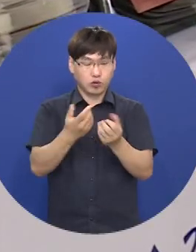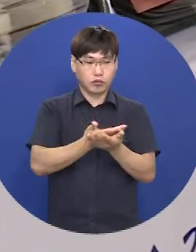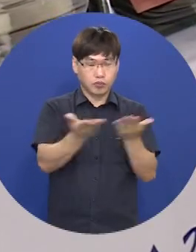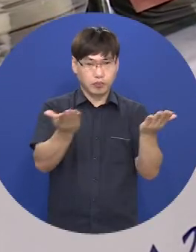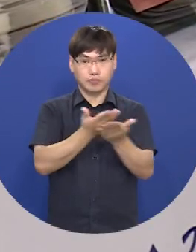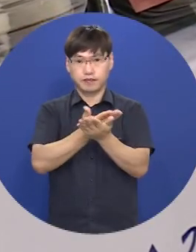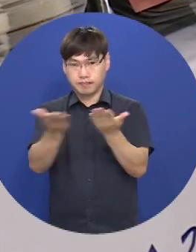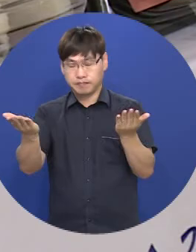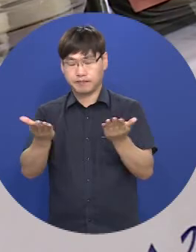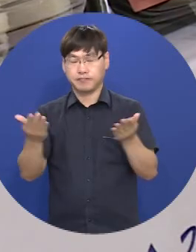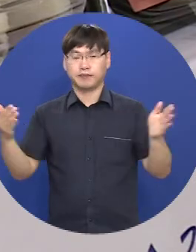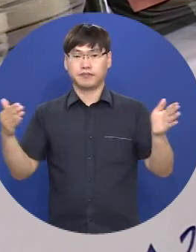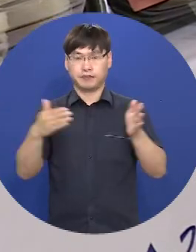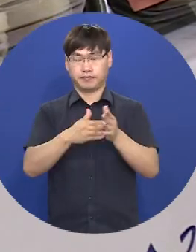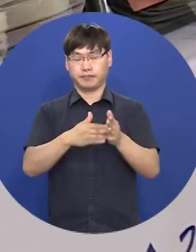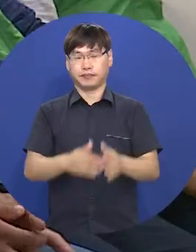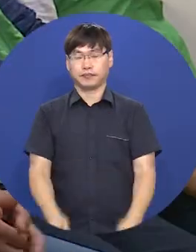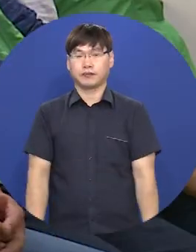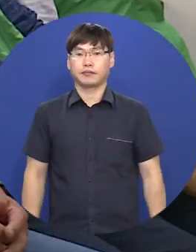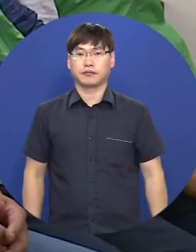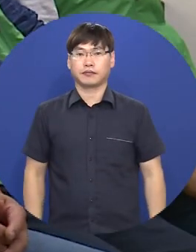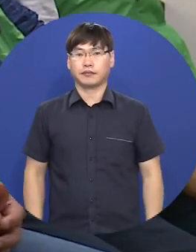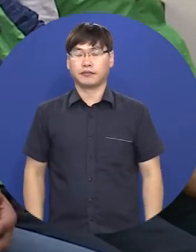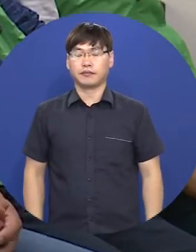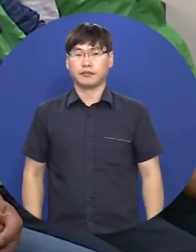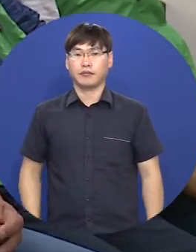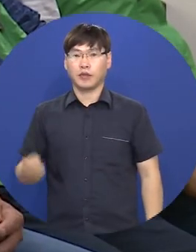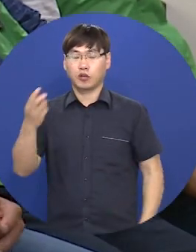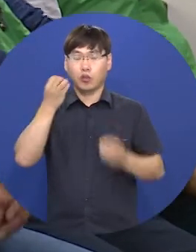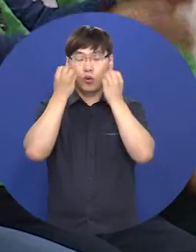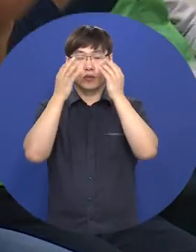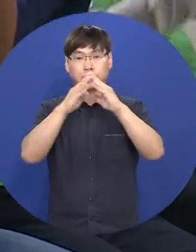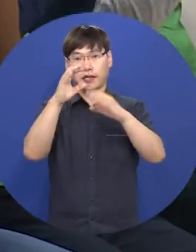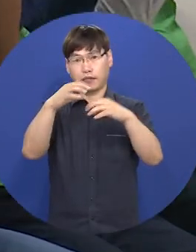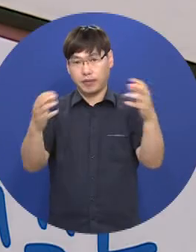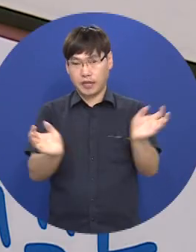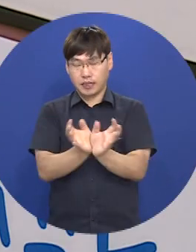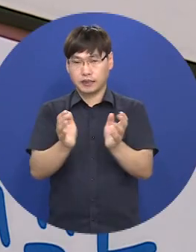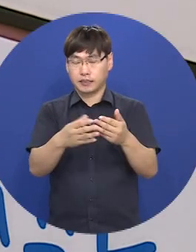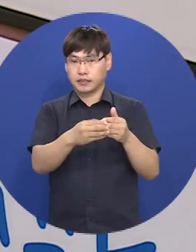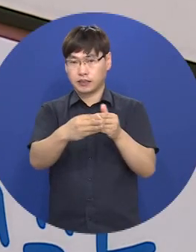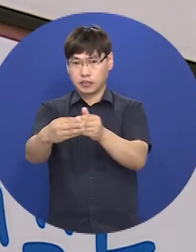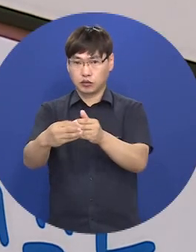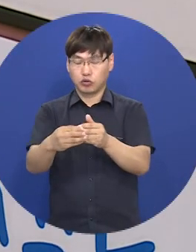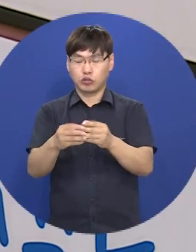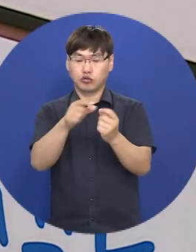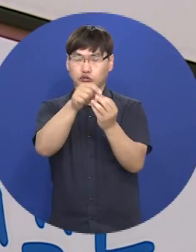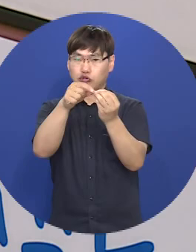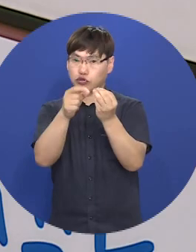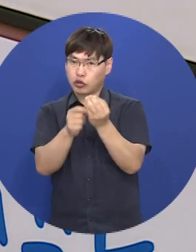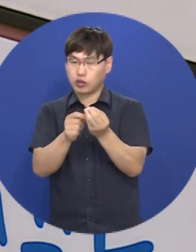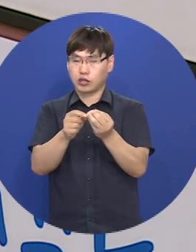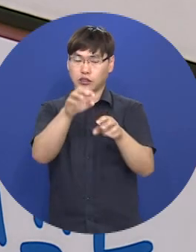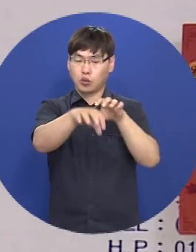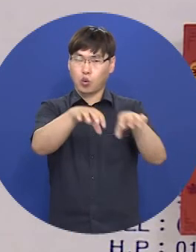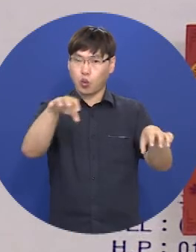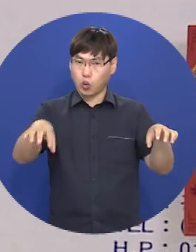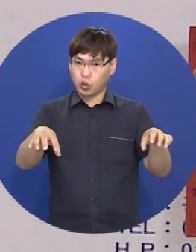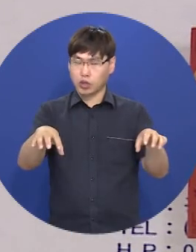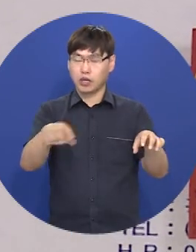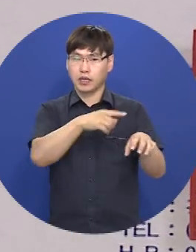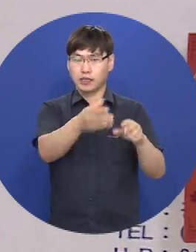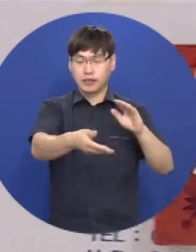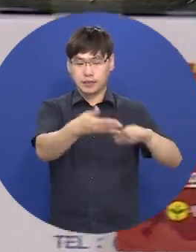이웃에게 읍면별로 배부했습니다. 한편 새마을지회의 개최식을 시작으로 추석 전까지 읍면